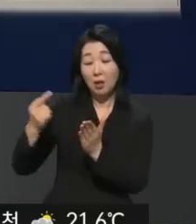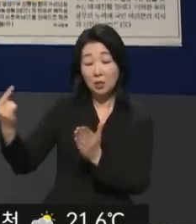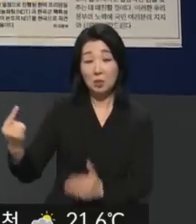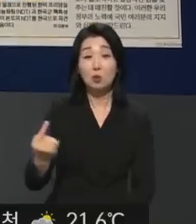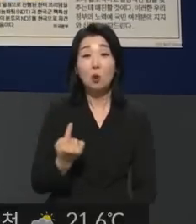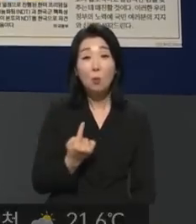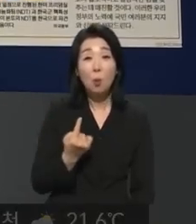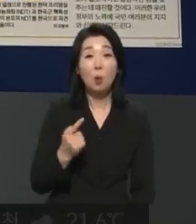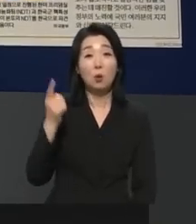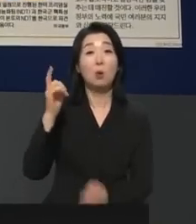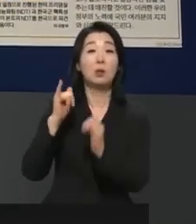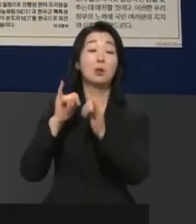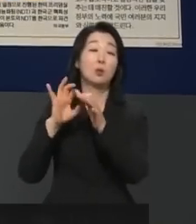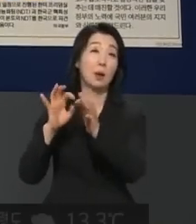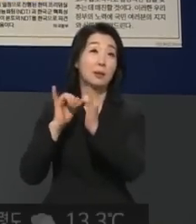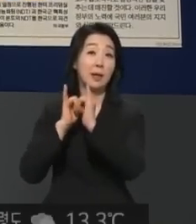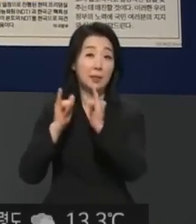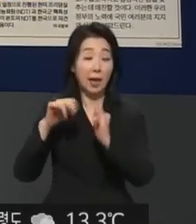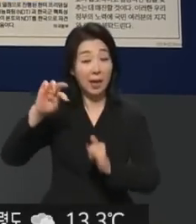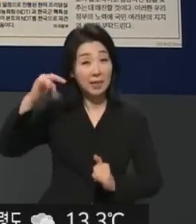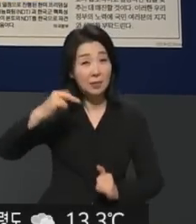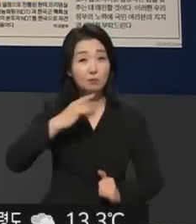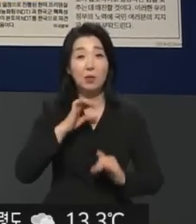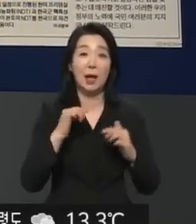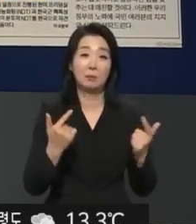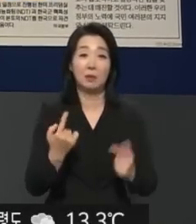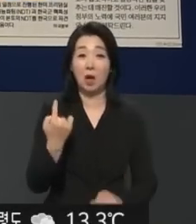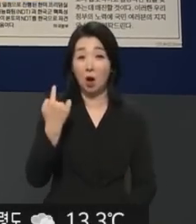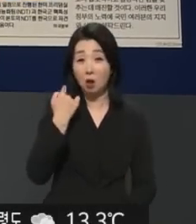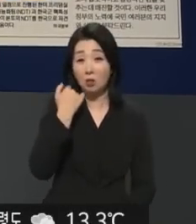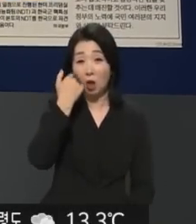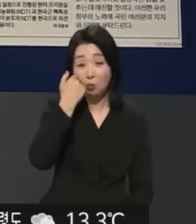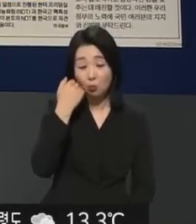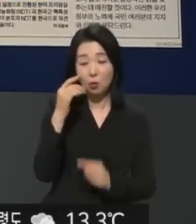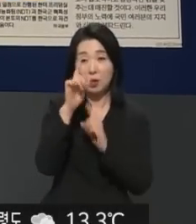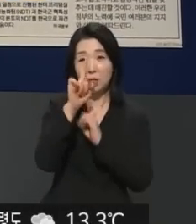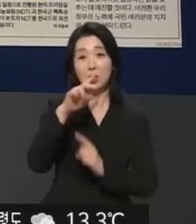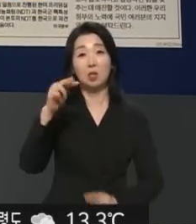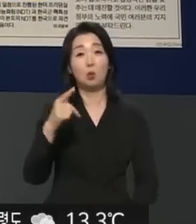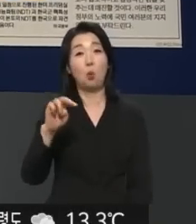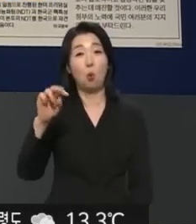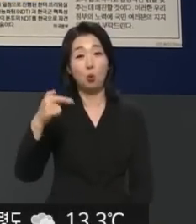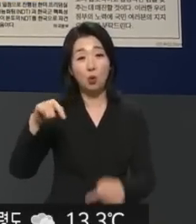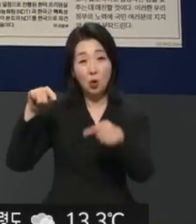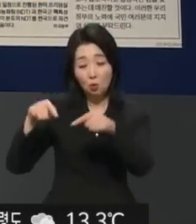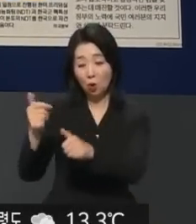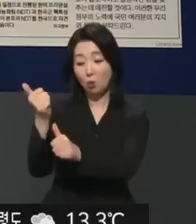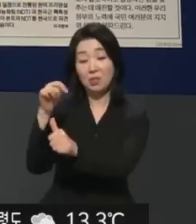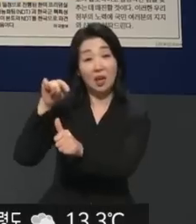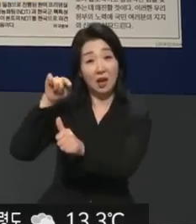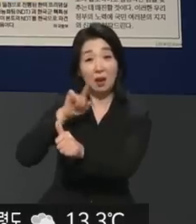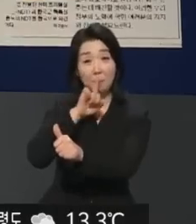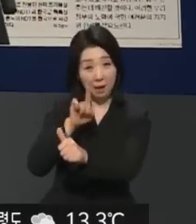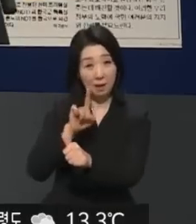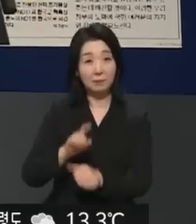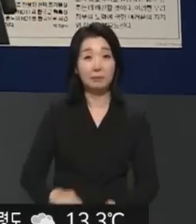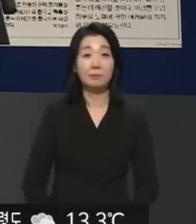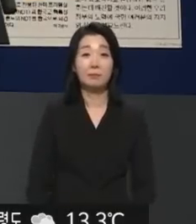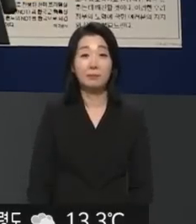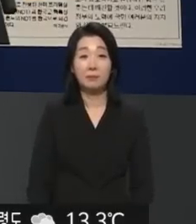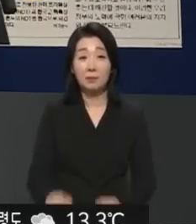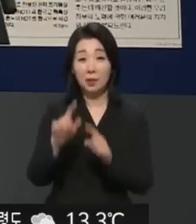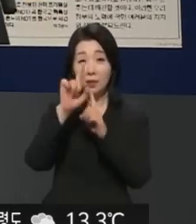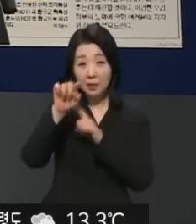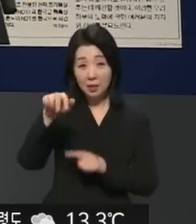관계자는 신처간뿐만이 아닙니다. 어제 소개해드린 이도훈 외교부 차관의 발언도 언론 인터뷰를 통해 나온 거고요.